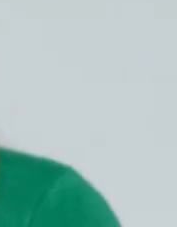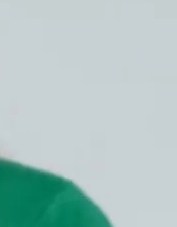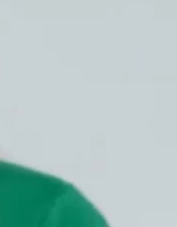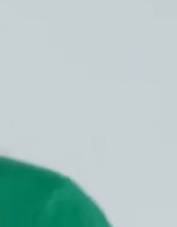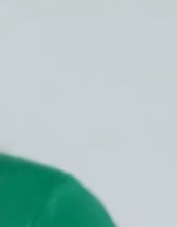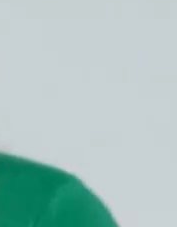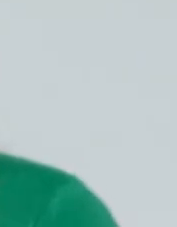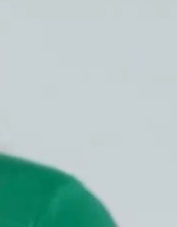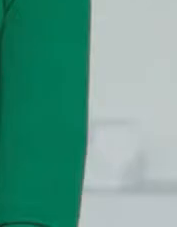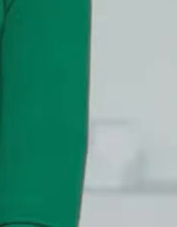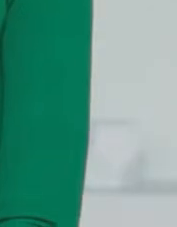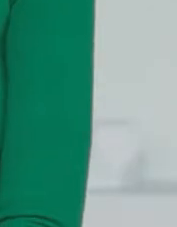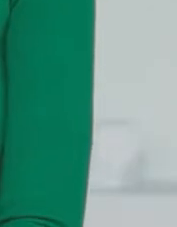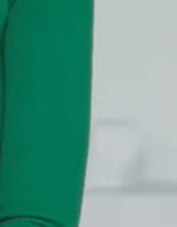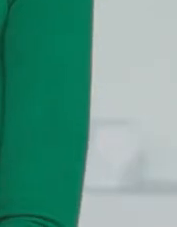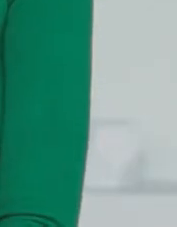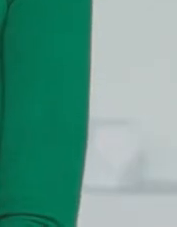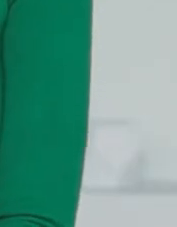문화!